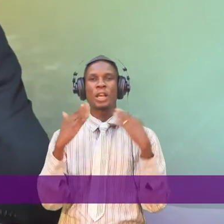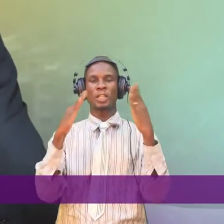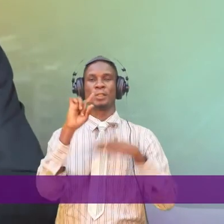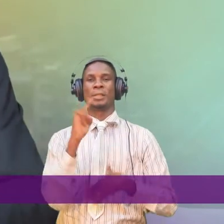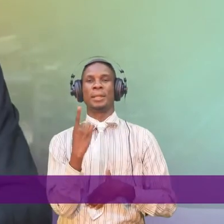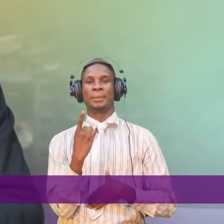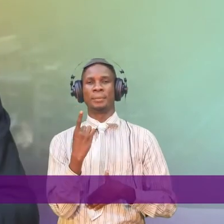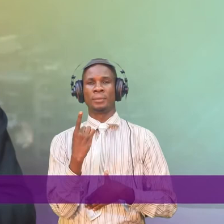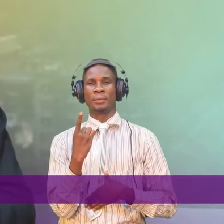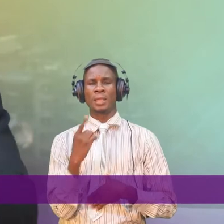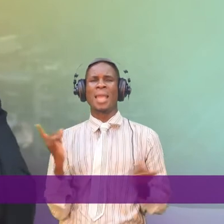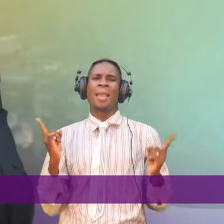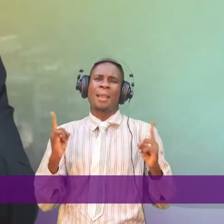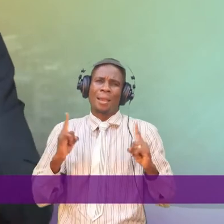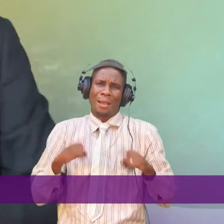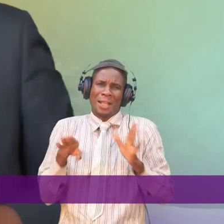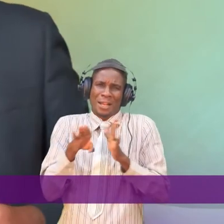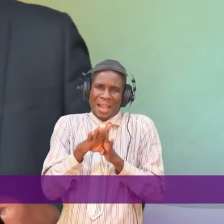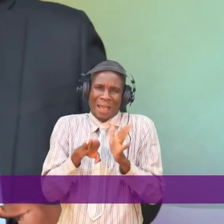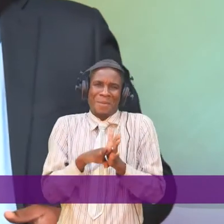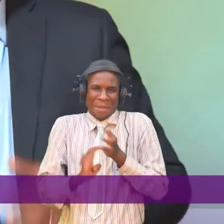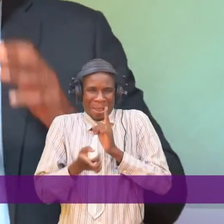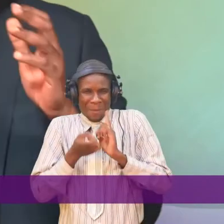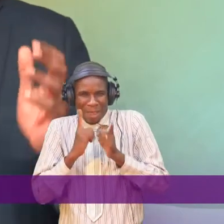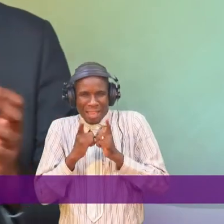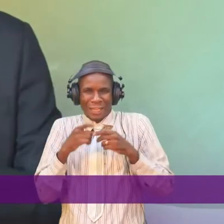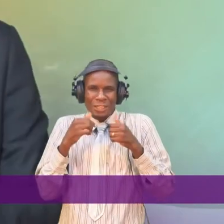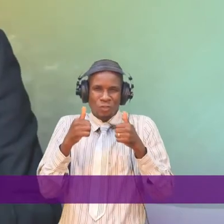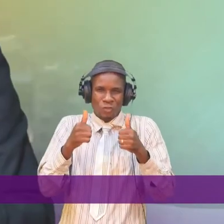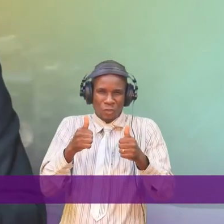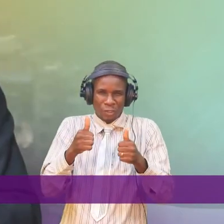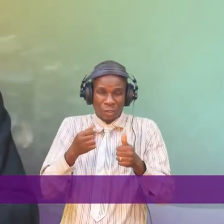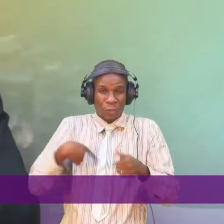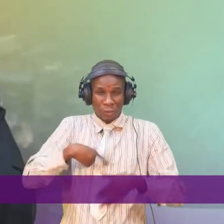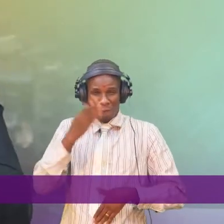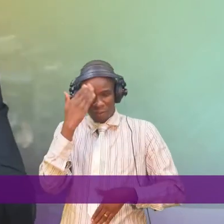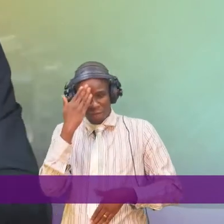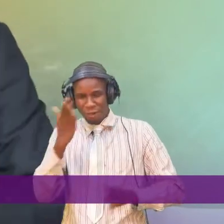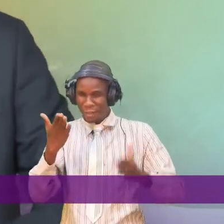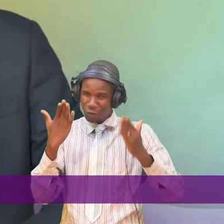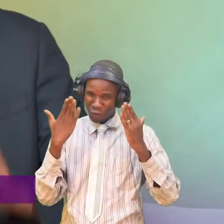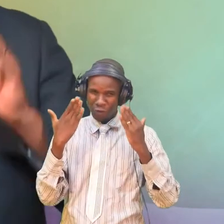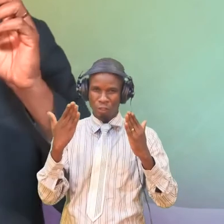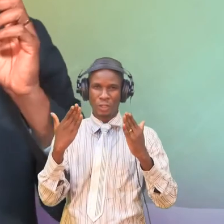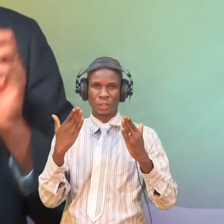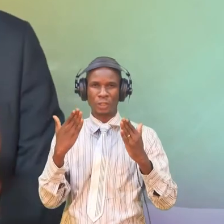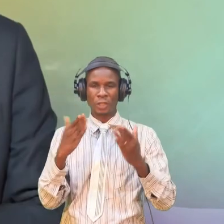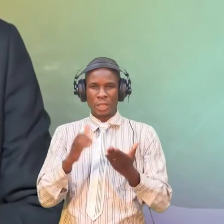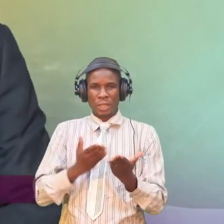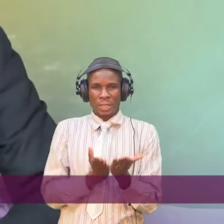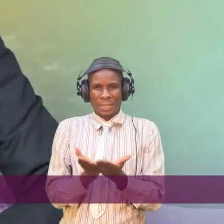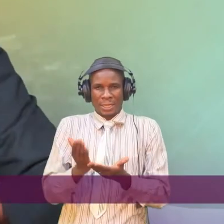tumeona wazi kwamba wokovu una Mungu wetu. Biblia inapoongea kuhusu wokovu,